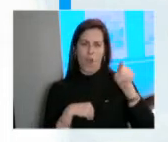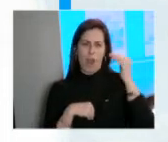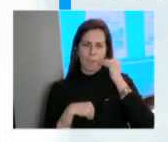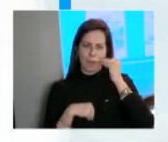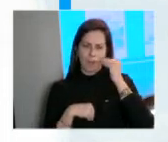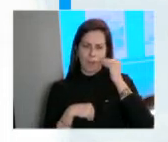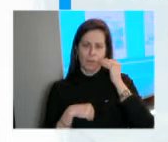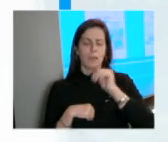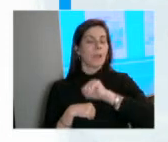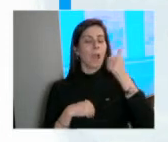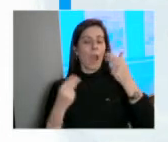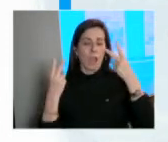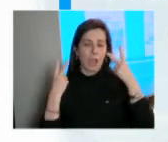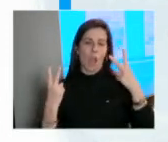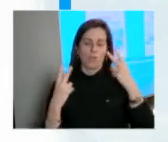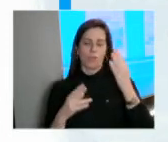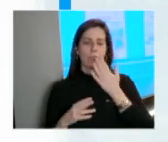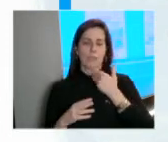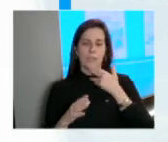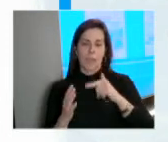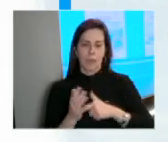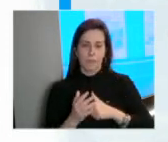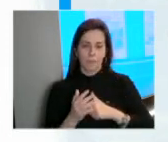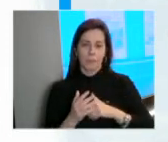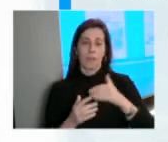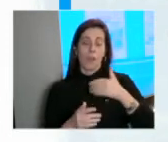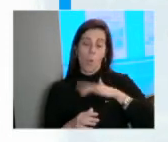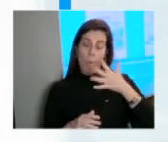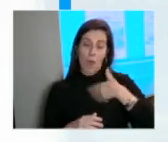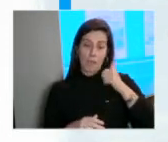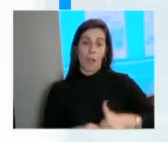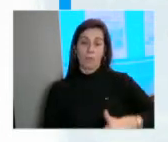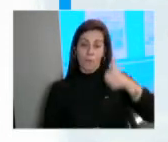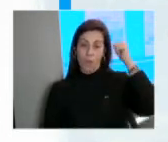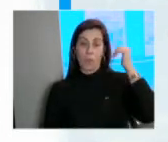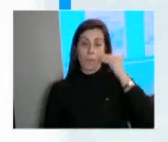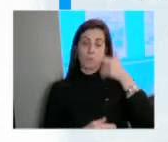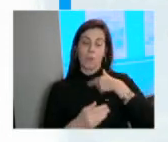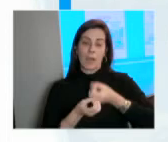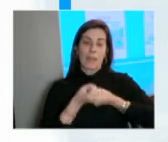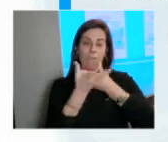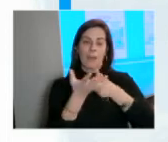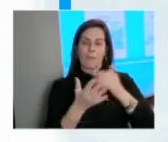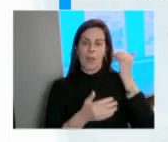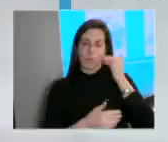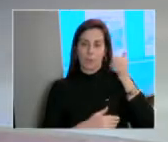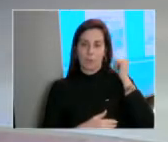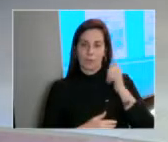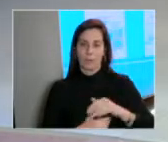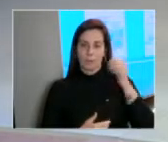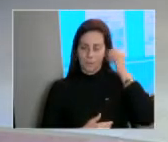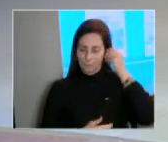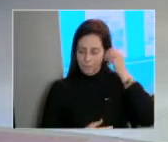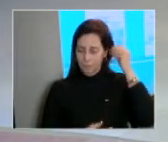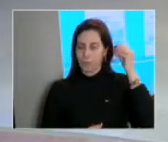מעבר לחילוקי הדעות שלנו כאן, כי זה חשוב לישראל. אולי גם אני אהיה שם ואדווח לכם משם. הכוונה